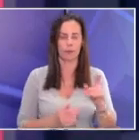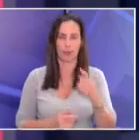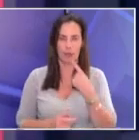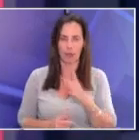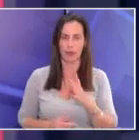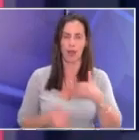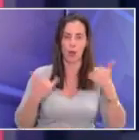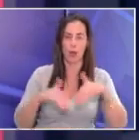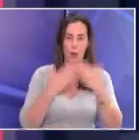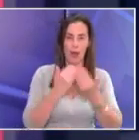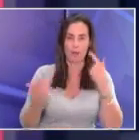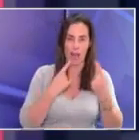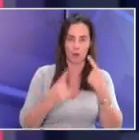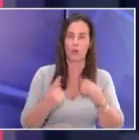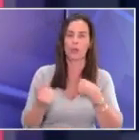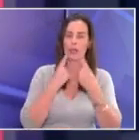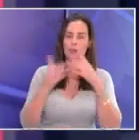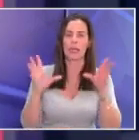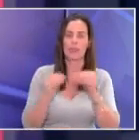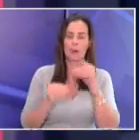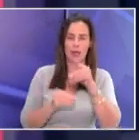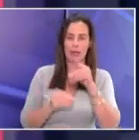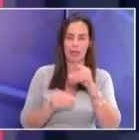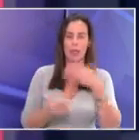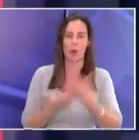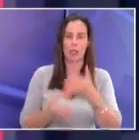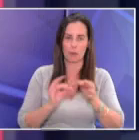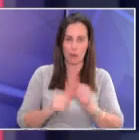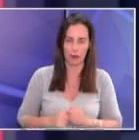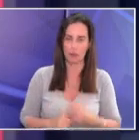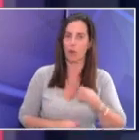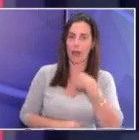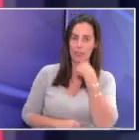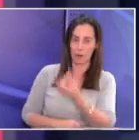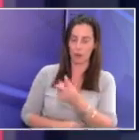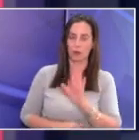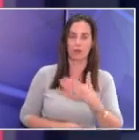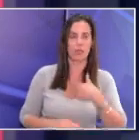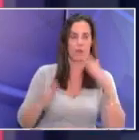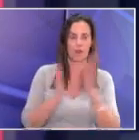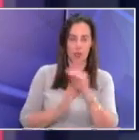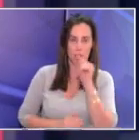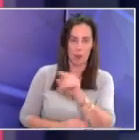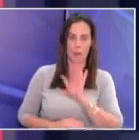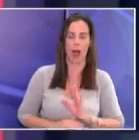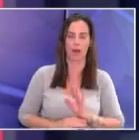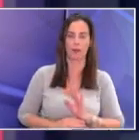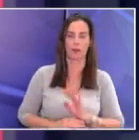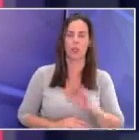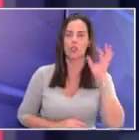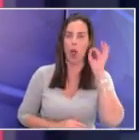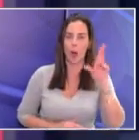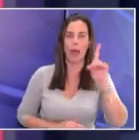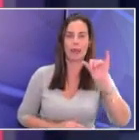את המשפט. אני הבוקר, עוד לפני הדיון, שוחחתי עם אביחי מנדלבליט, ואמרתי לו, אביחי, אני מבקשת ממך, שדינה